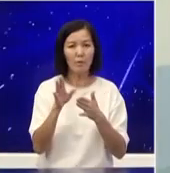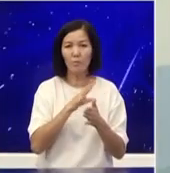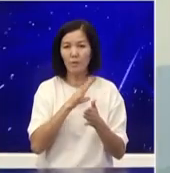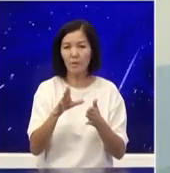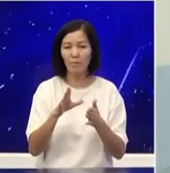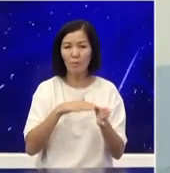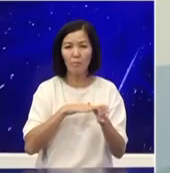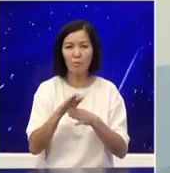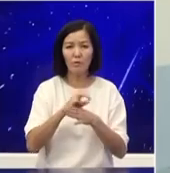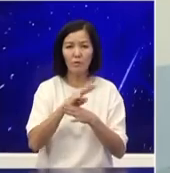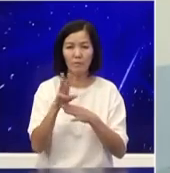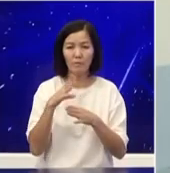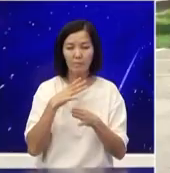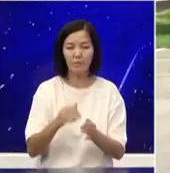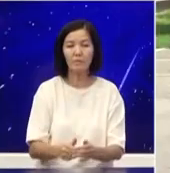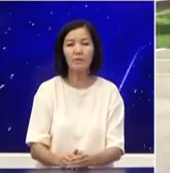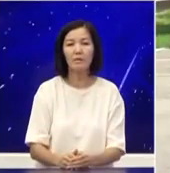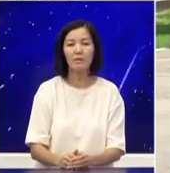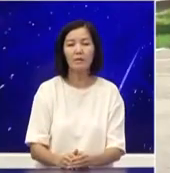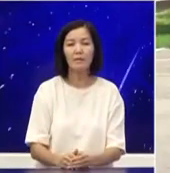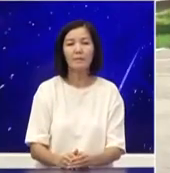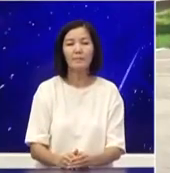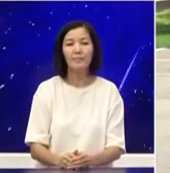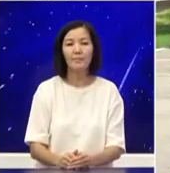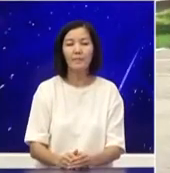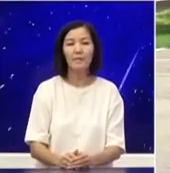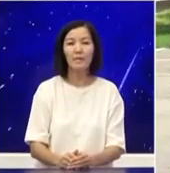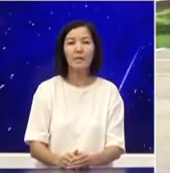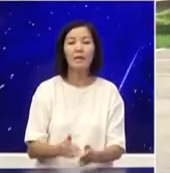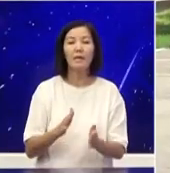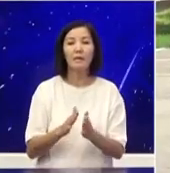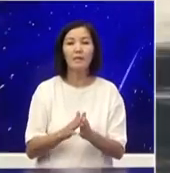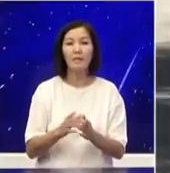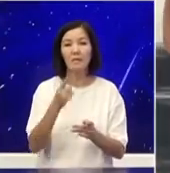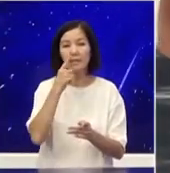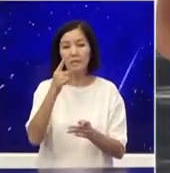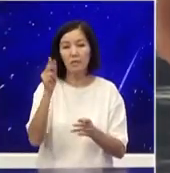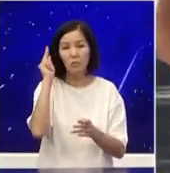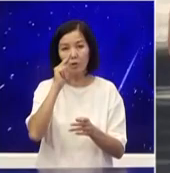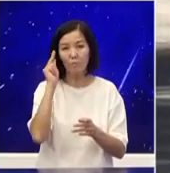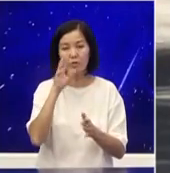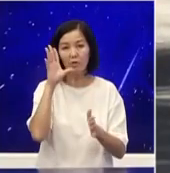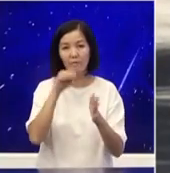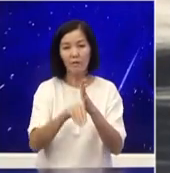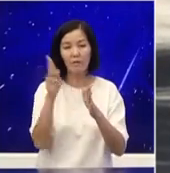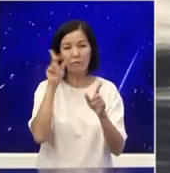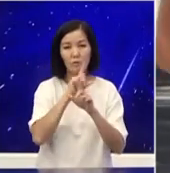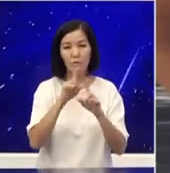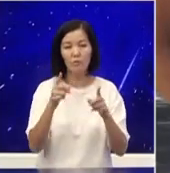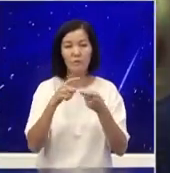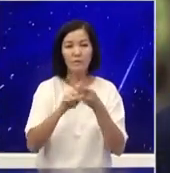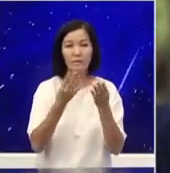нас полностью обеспечивает ими. По словам специалистов, несмотря на дистанционную форму обучения, введенную в школах, в связи с пандемией